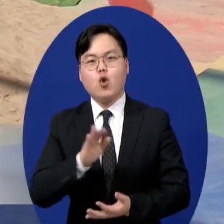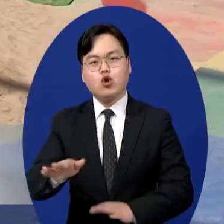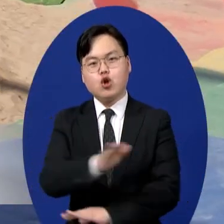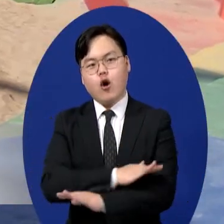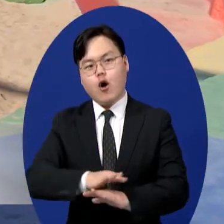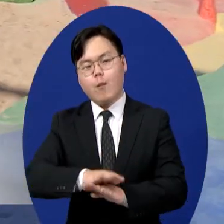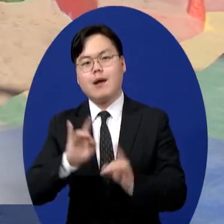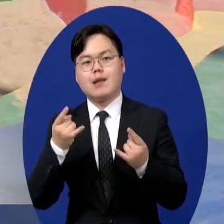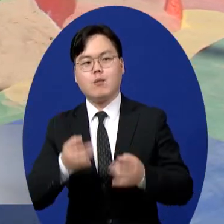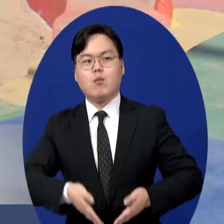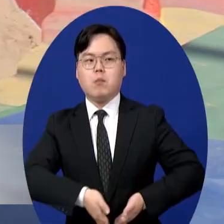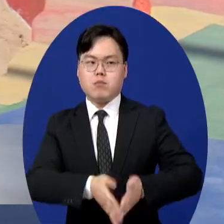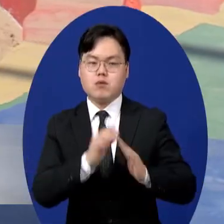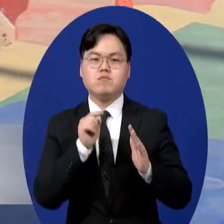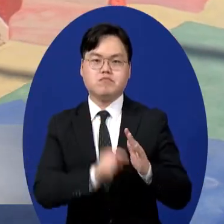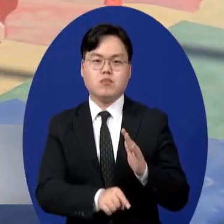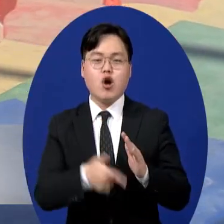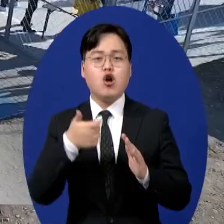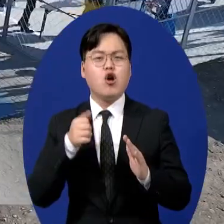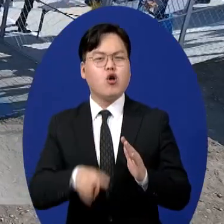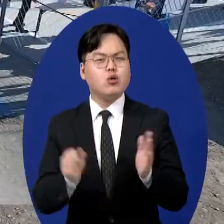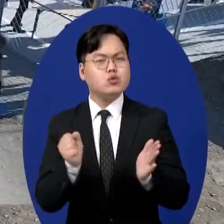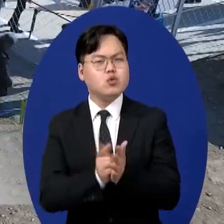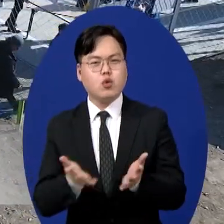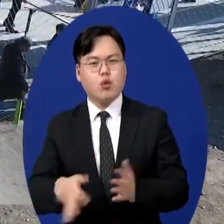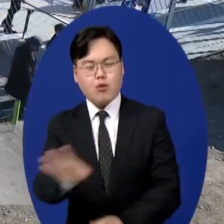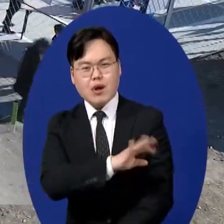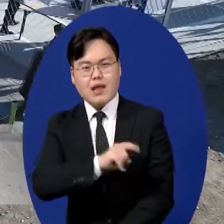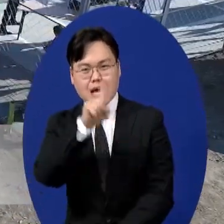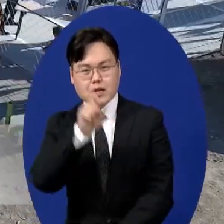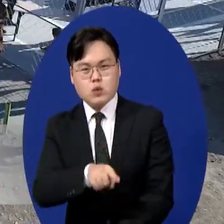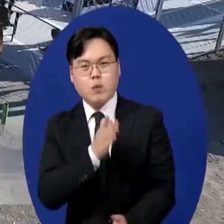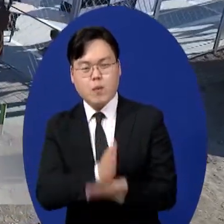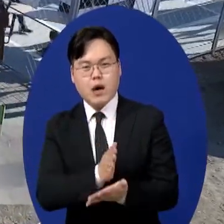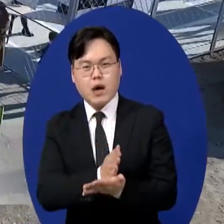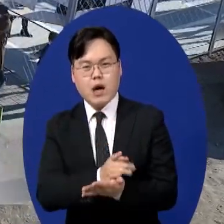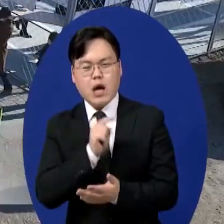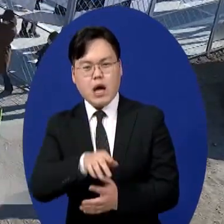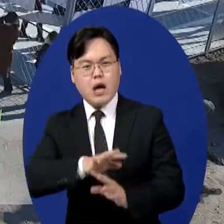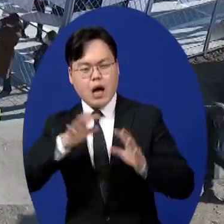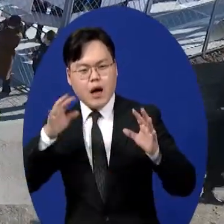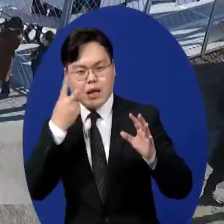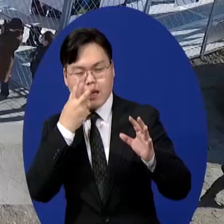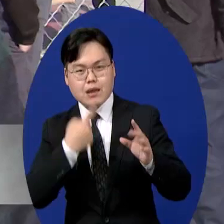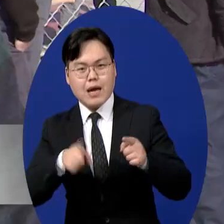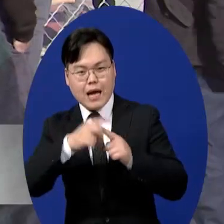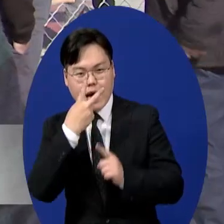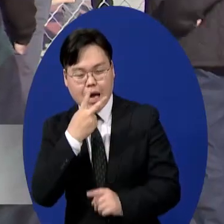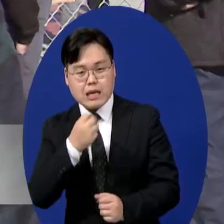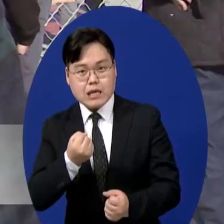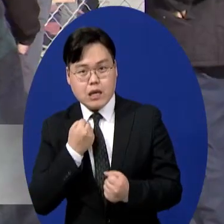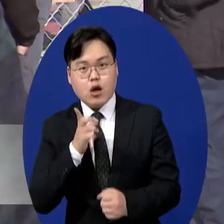байдлаар бүтцэн явж байна. Хамгийн гол зүйл нь ерөөсөө бид нэр дундын асуудалтай. Энэ дундын асуудлаа том зургаар нь хамт харж чадах юм